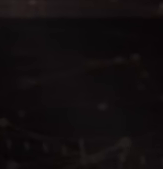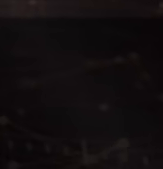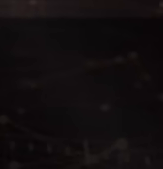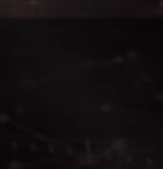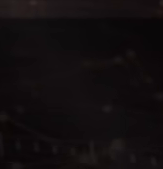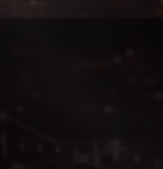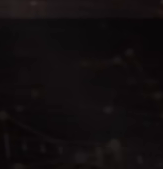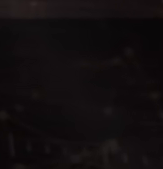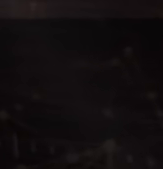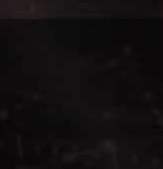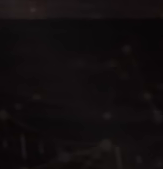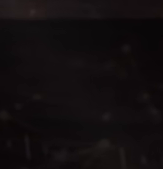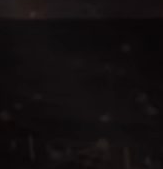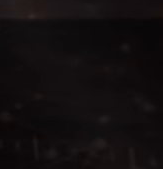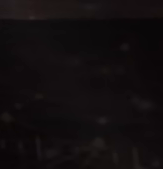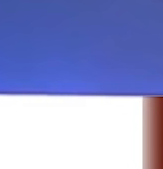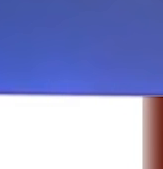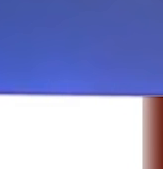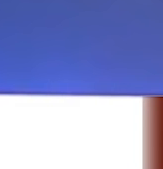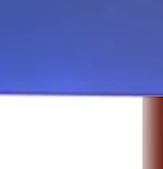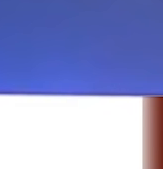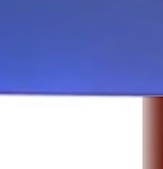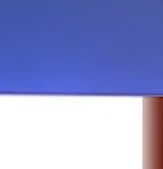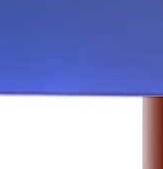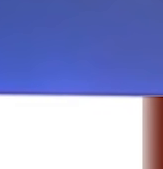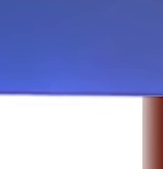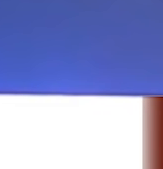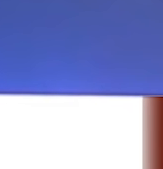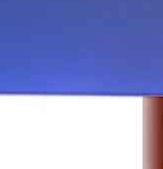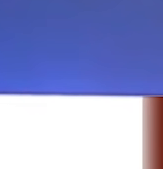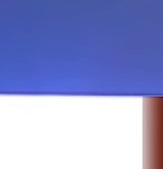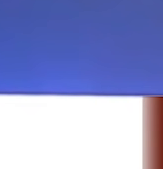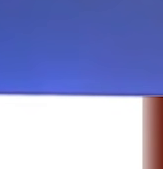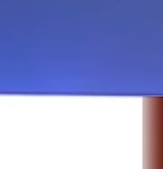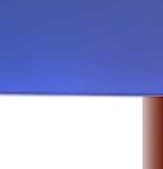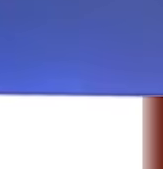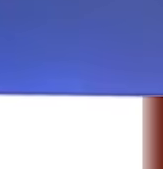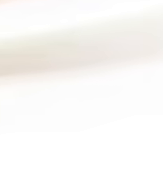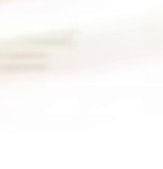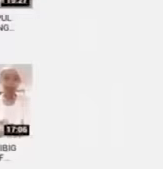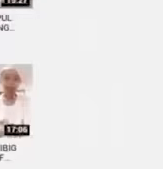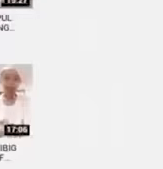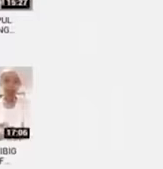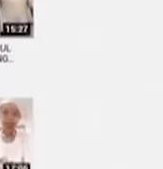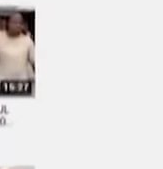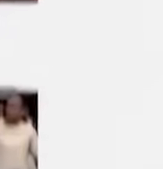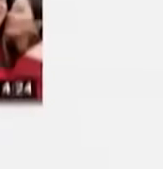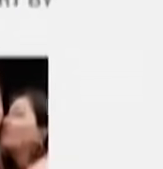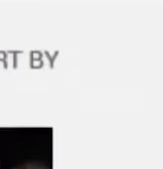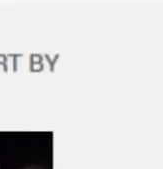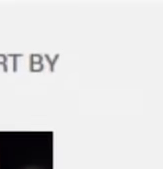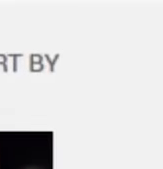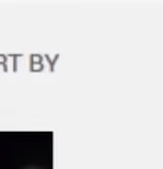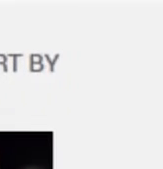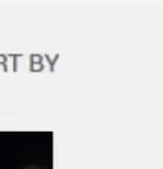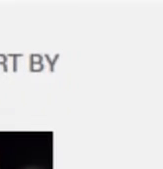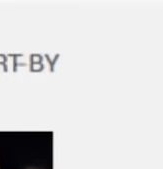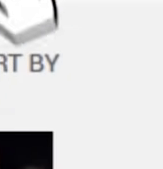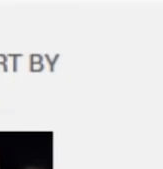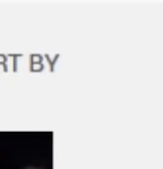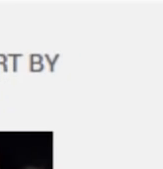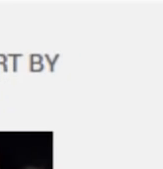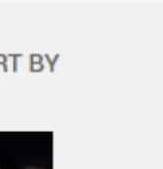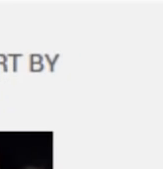7.2 million subscribers. And kung nagtataka po kayo kung bakit hindi po kayo nabibigyan ng notifications from Raffy Tufo in Action YouTube